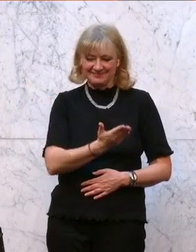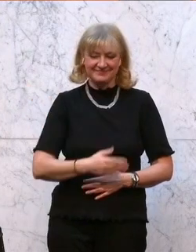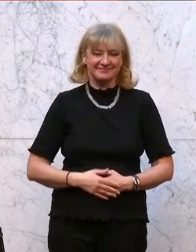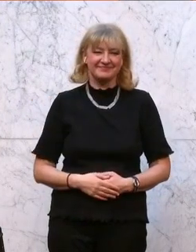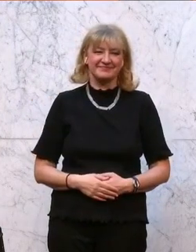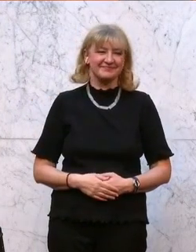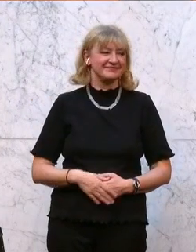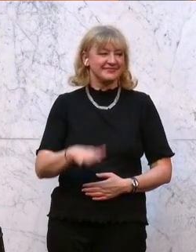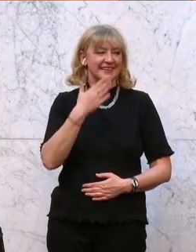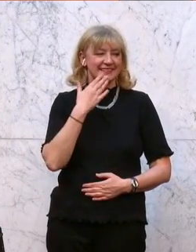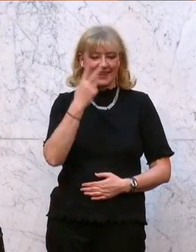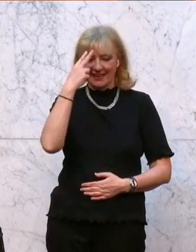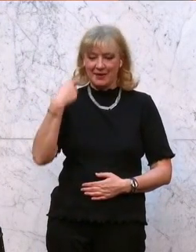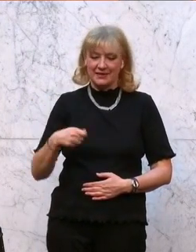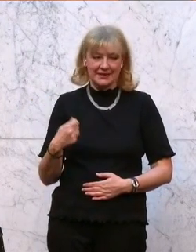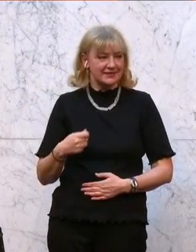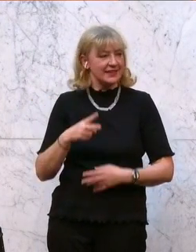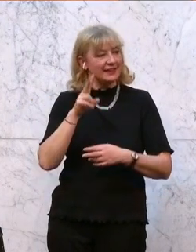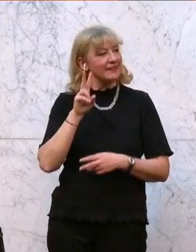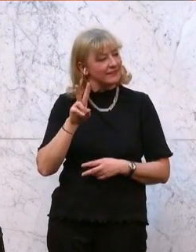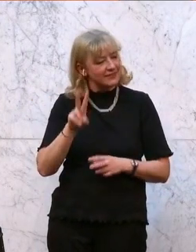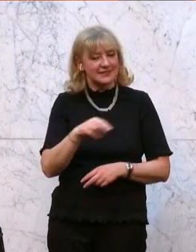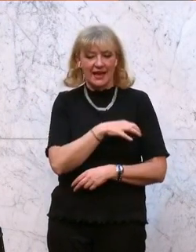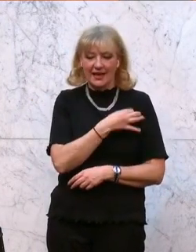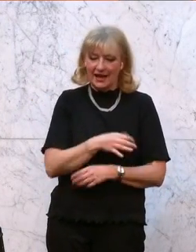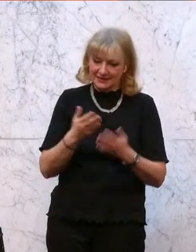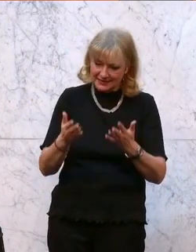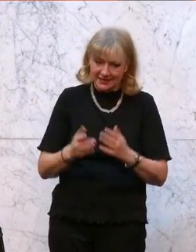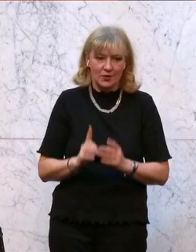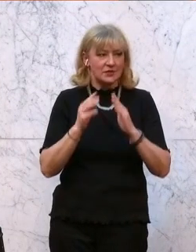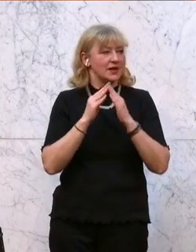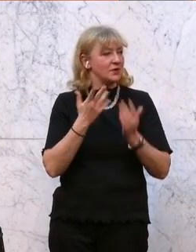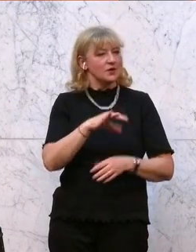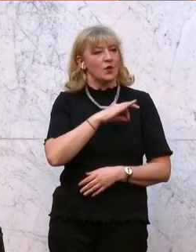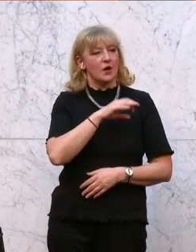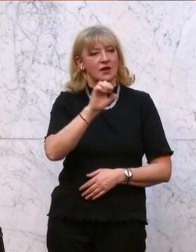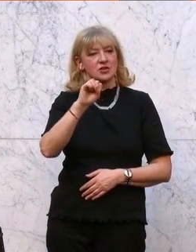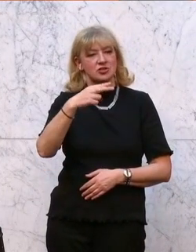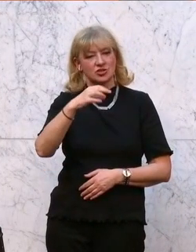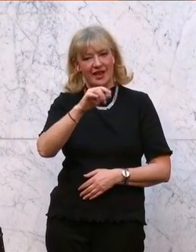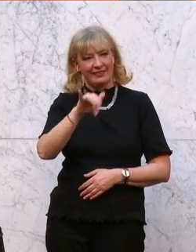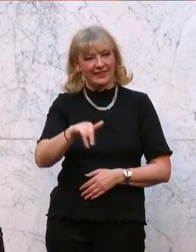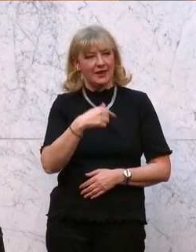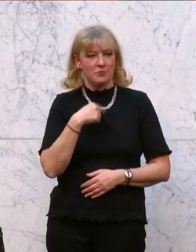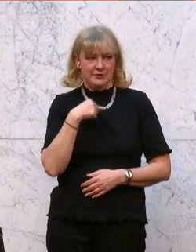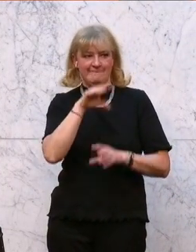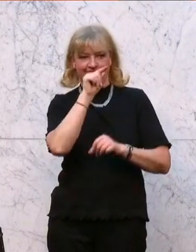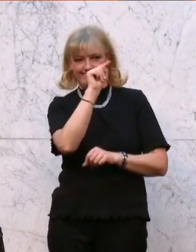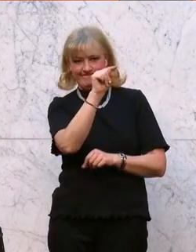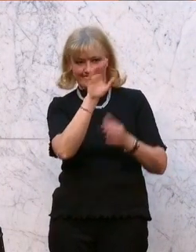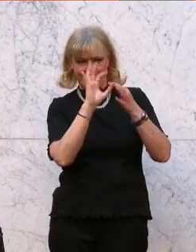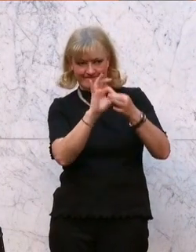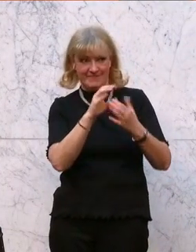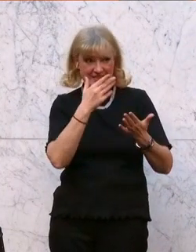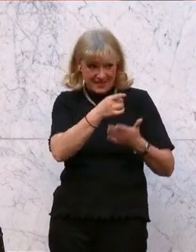Als nächstes am Wort ist Petra Steger von der FPÖ. Ja, werter Kollege Schäte, ich muss jetzt einmal heute mit Ihnen anfangen. Genau wegen